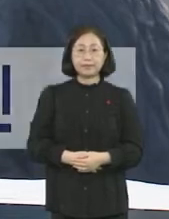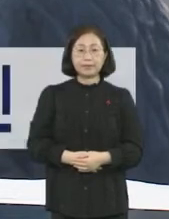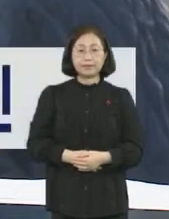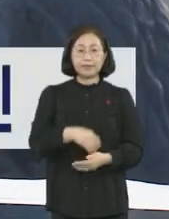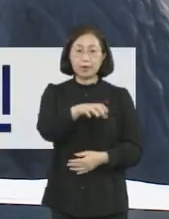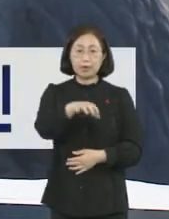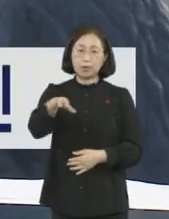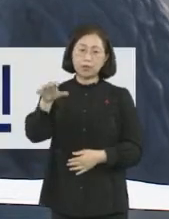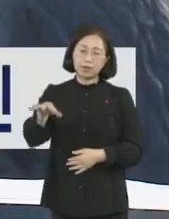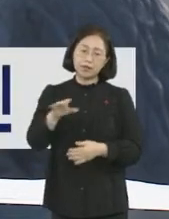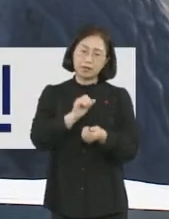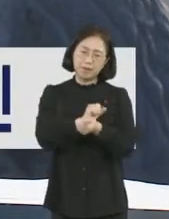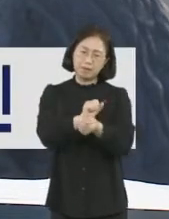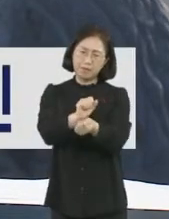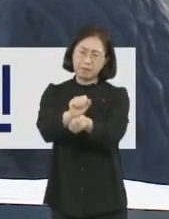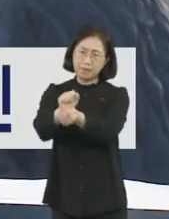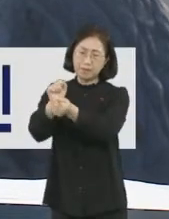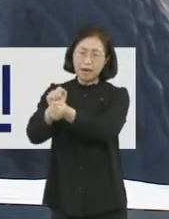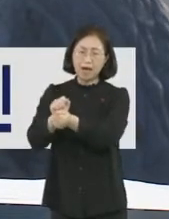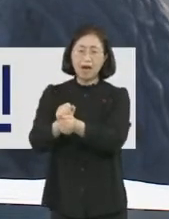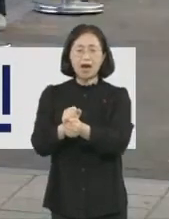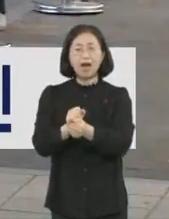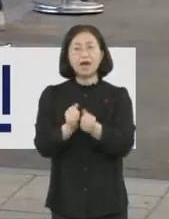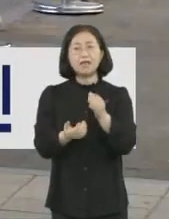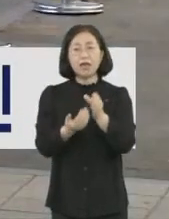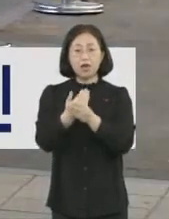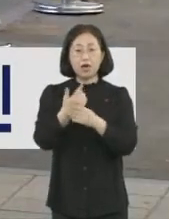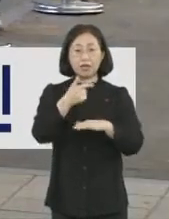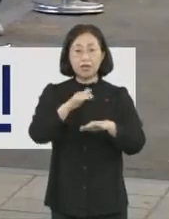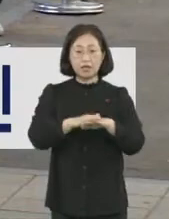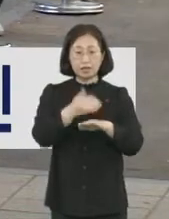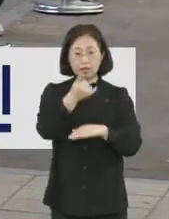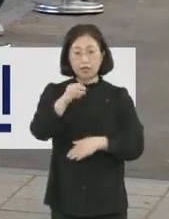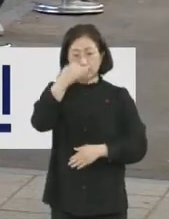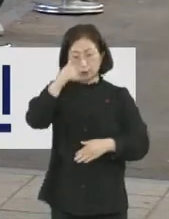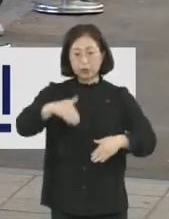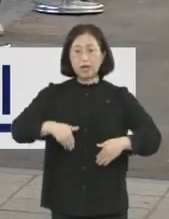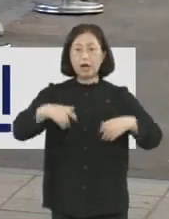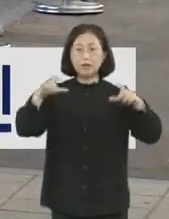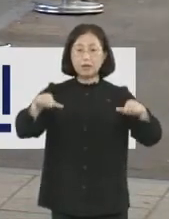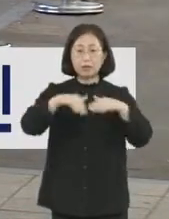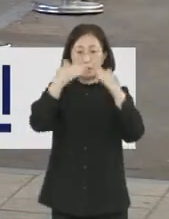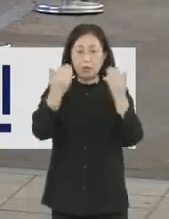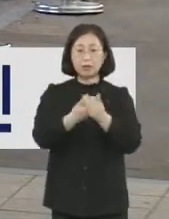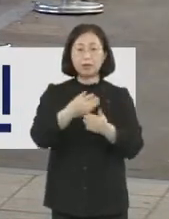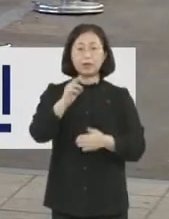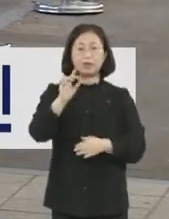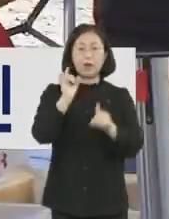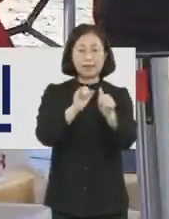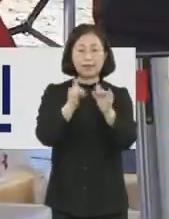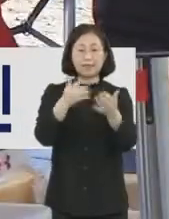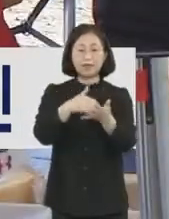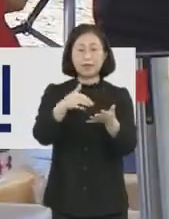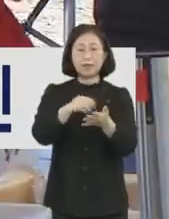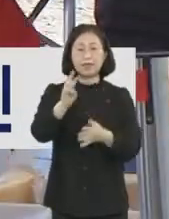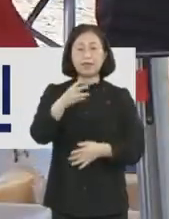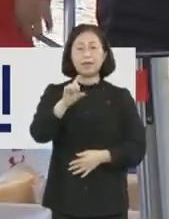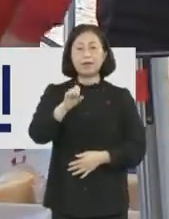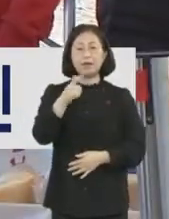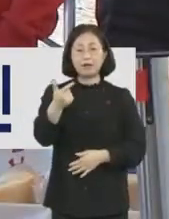지역 곳곳에서 집단 감염이 발생하면 서 오늘도 대전과 세종 충남 에서 모두 3백 16명의 확진 자가